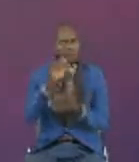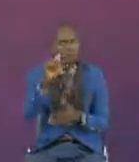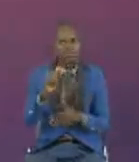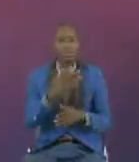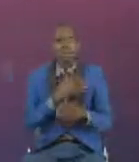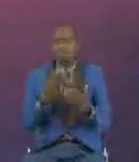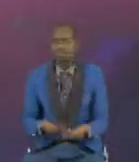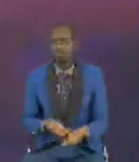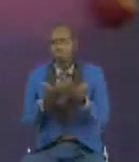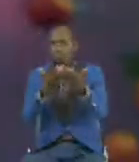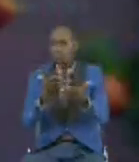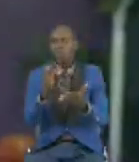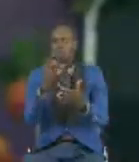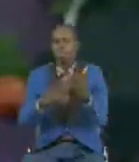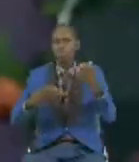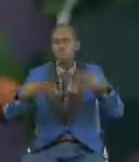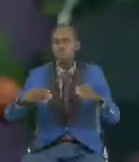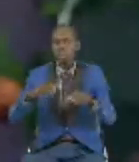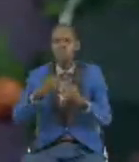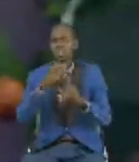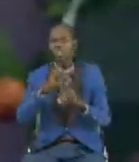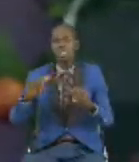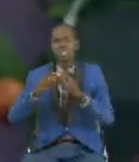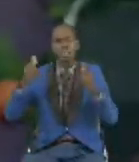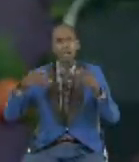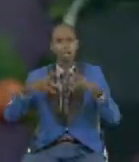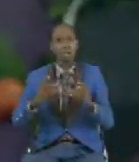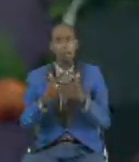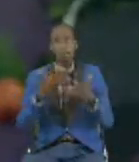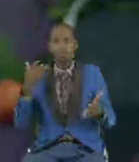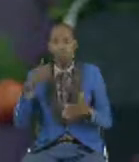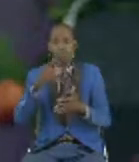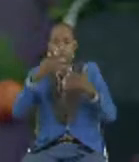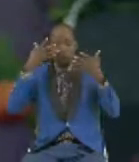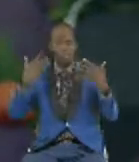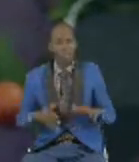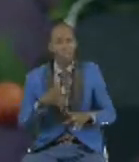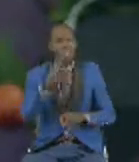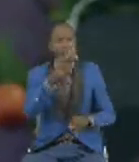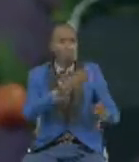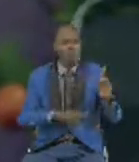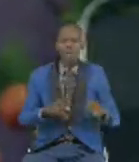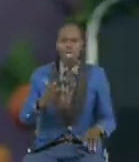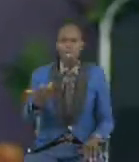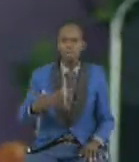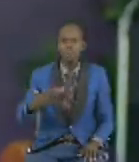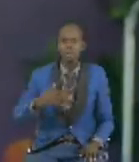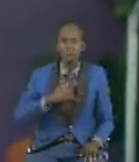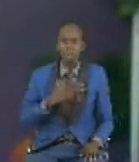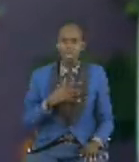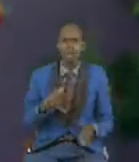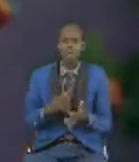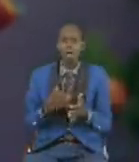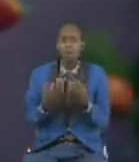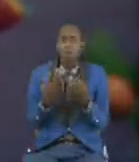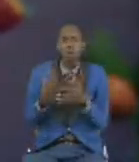de sorte, de façon puissante pour qu'ils soient convaincus. Avant de finir, il dit, donne-moi ça, ça coûte